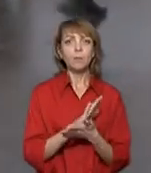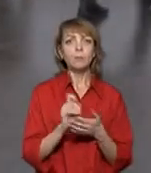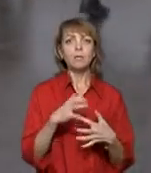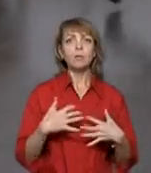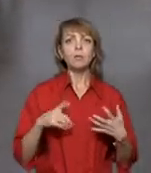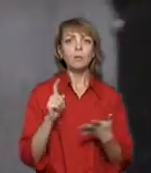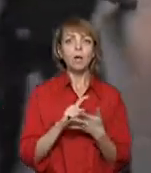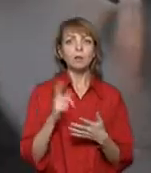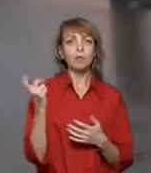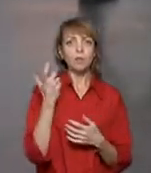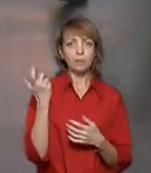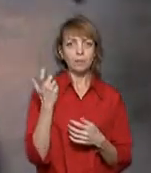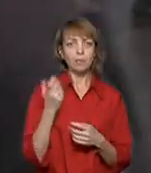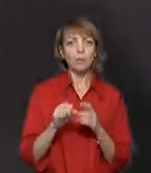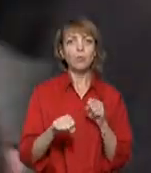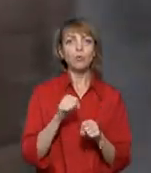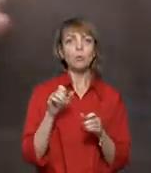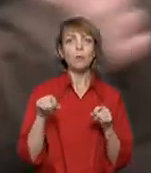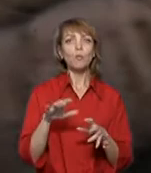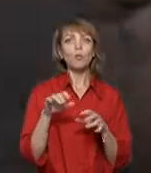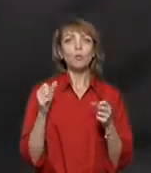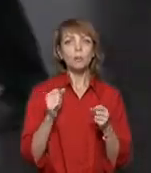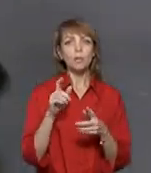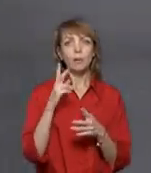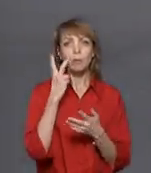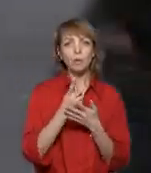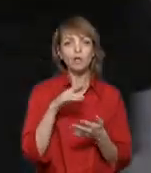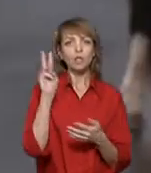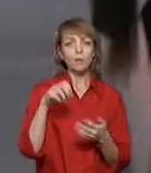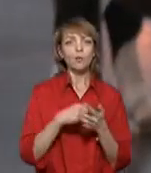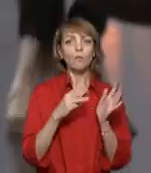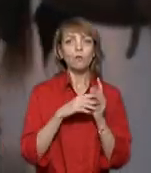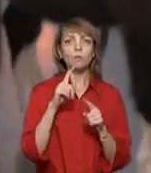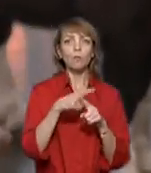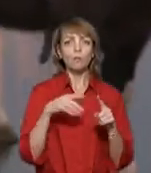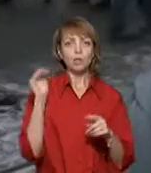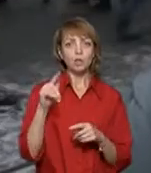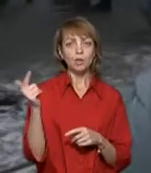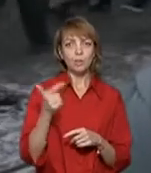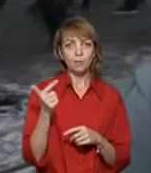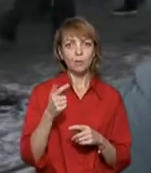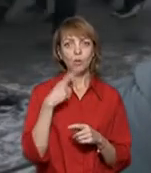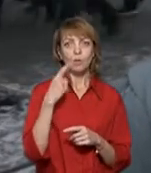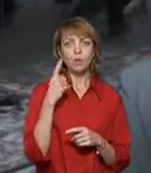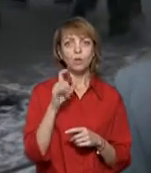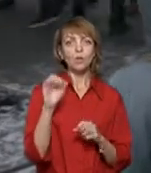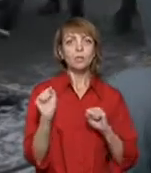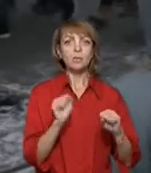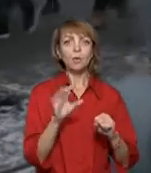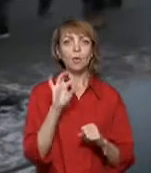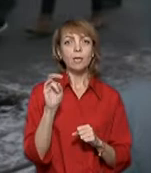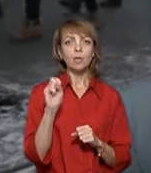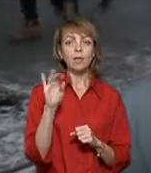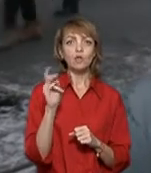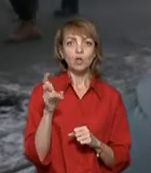тваринами мають власники. За порушення правил утримання передбачені штрафи – до 8,5 тисяч гривень, говорить зоозахисниця Олена